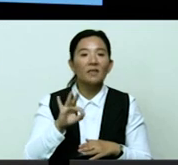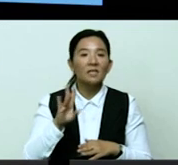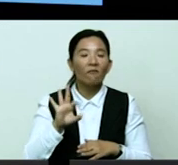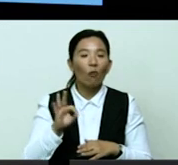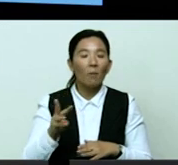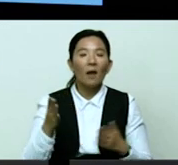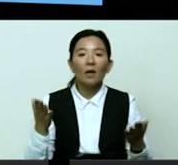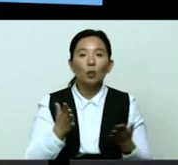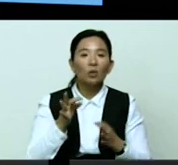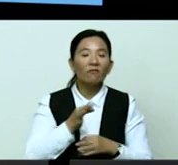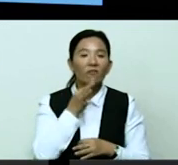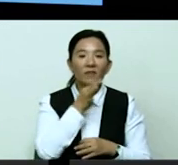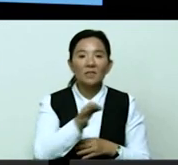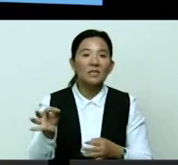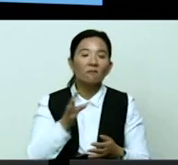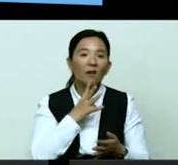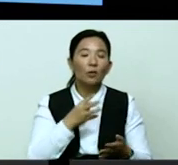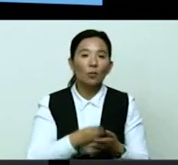которое высказало свое